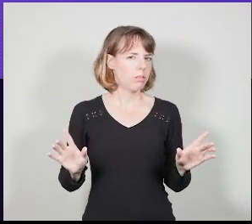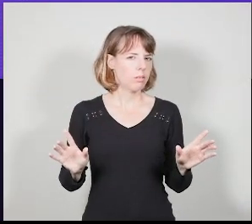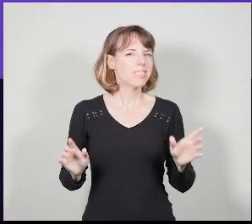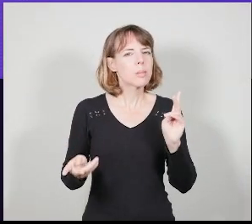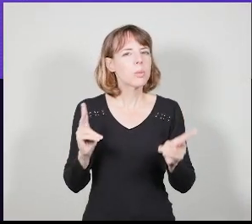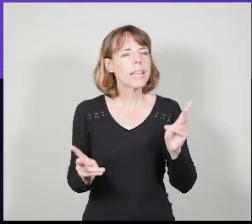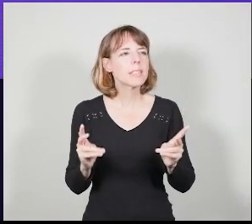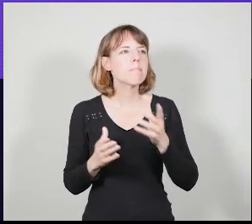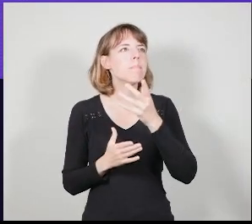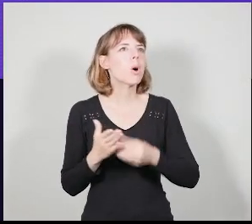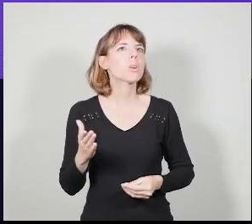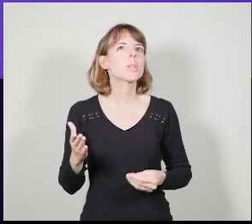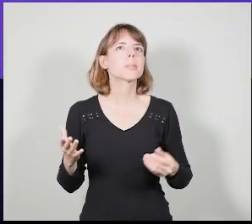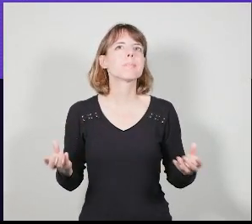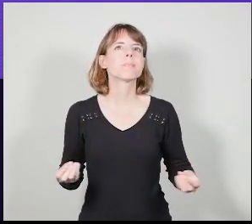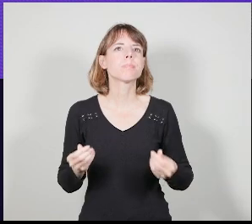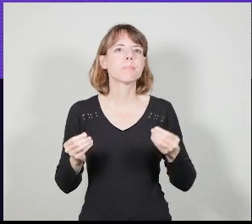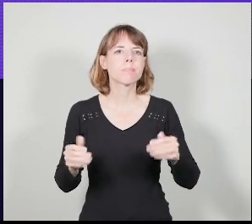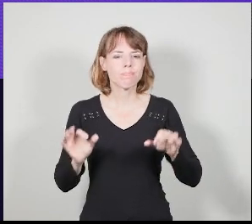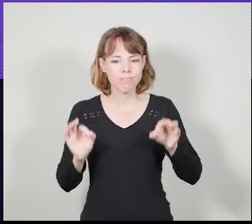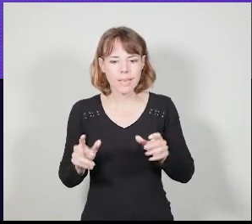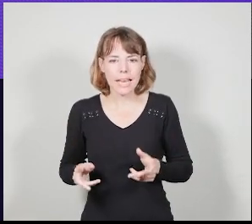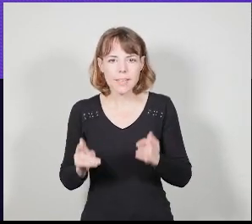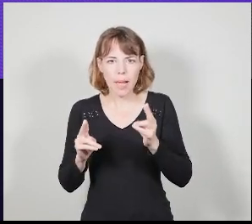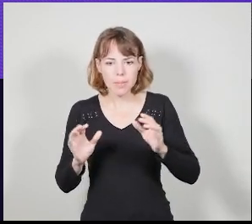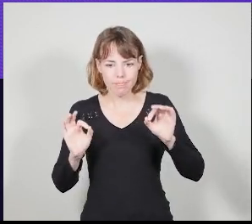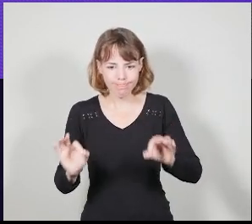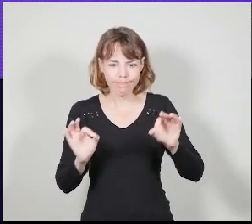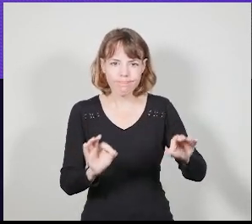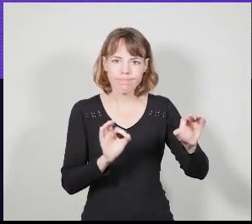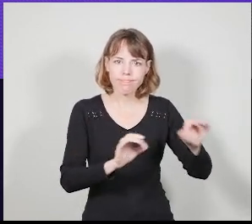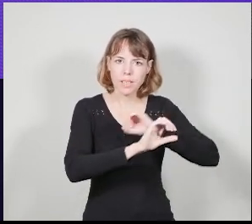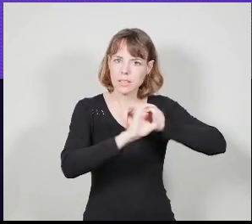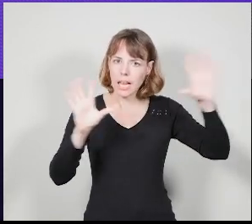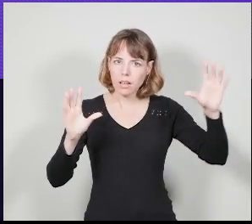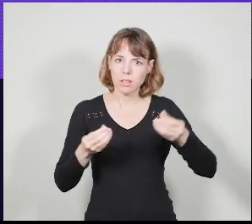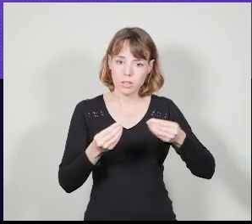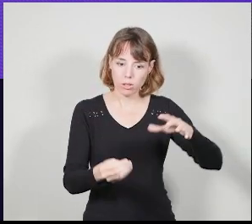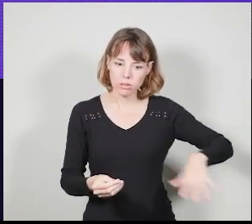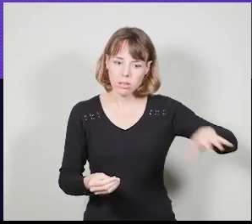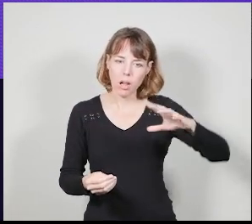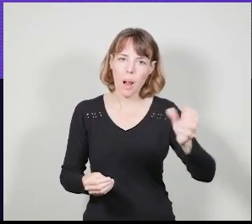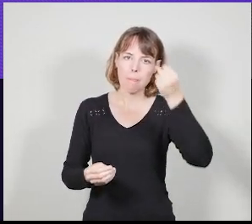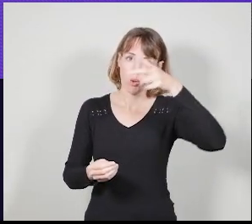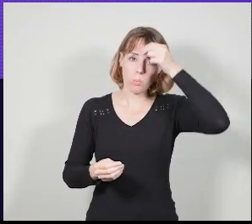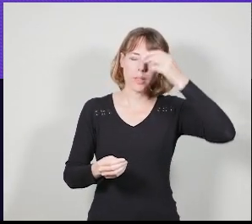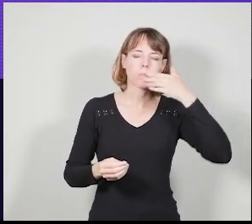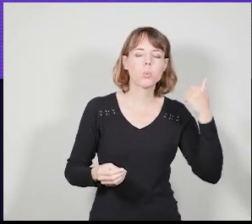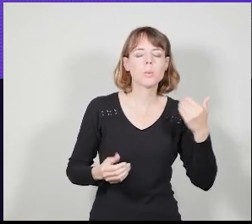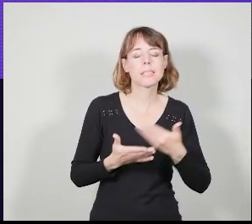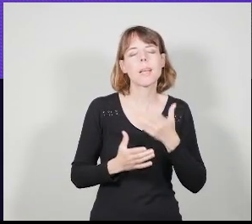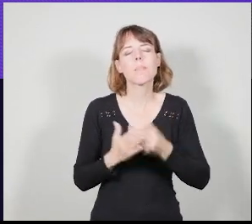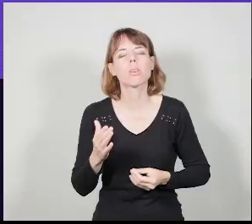lignes directrices claires qui aident concrètement les acteurs à s'emparer de cet enjeu de transformation. Et ce qui aujourd'hui